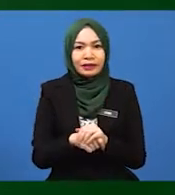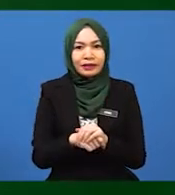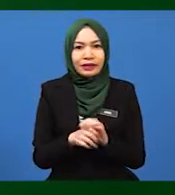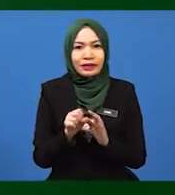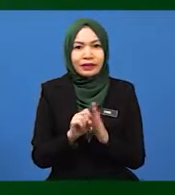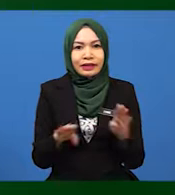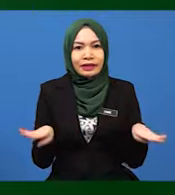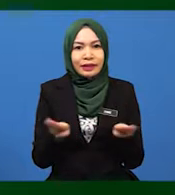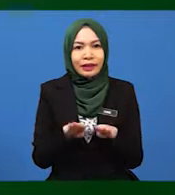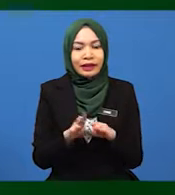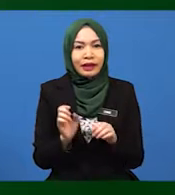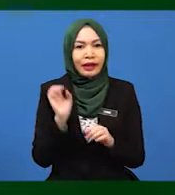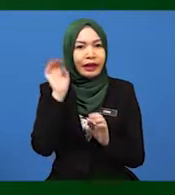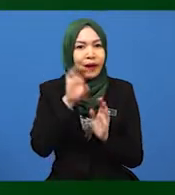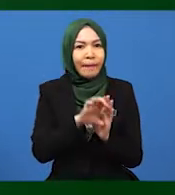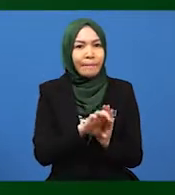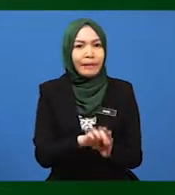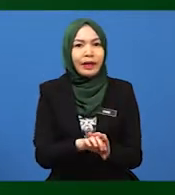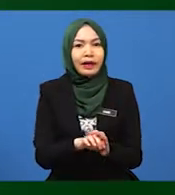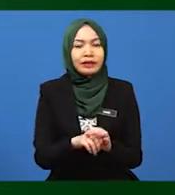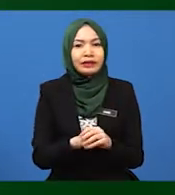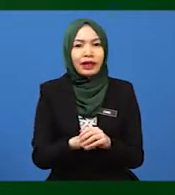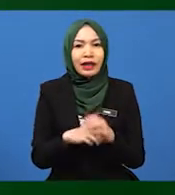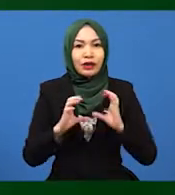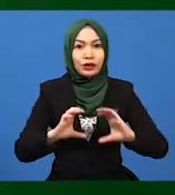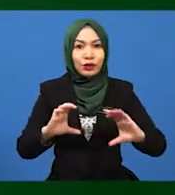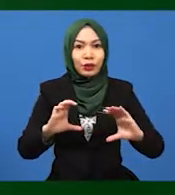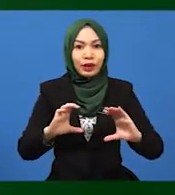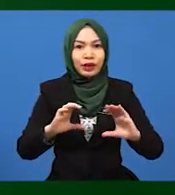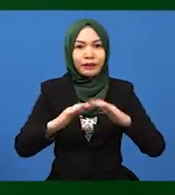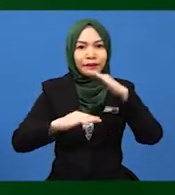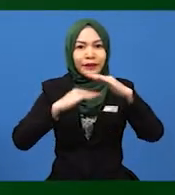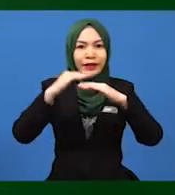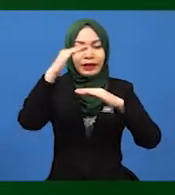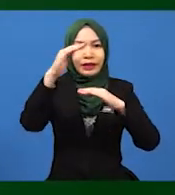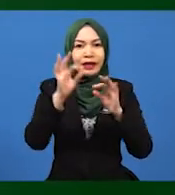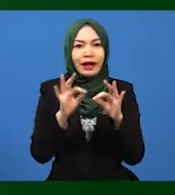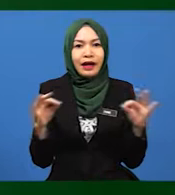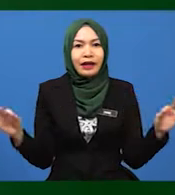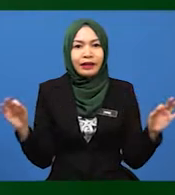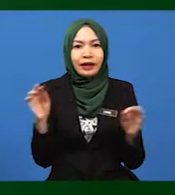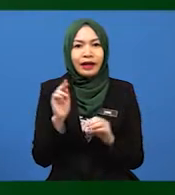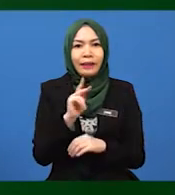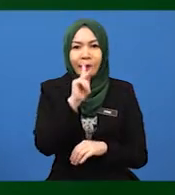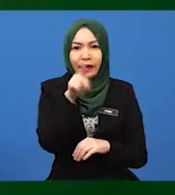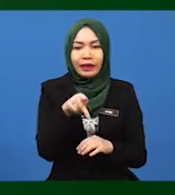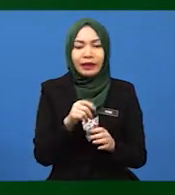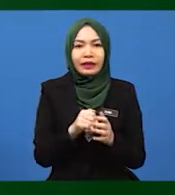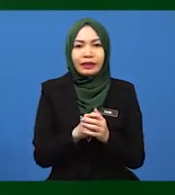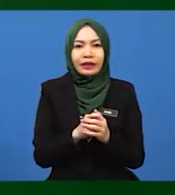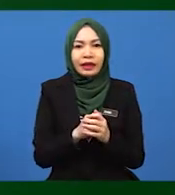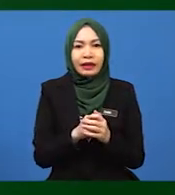dalam jadual. Cuba kamu bina ayat perintah yang terdapat dalam